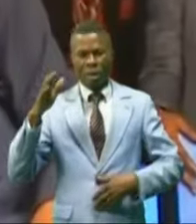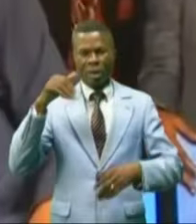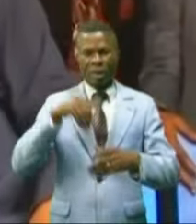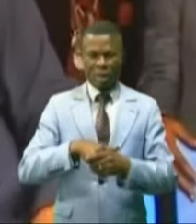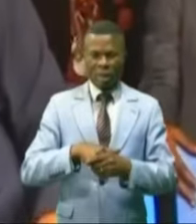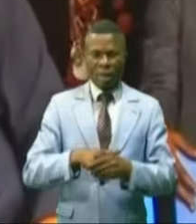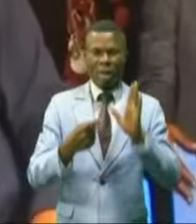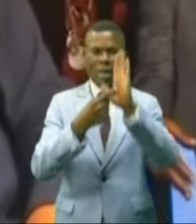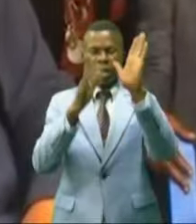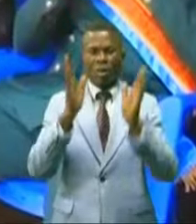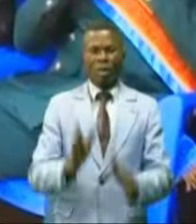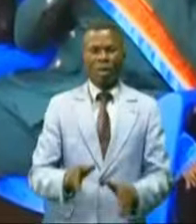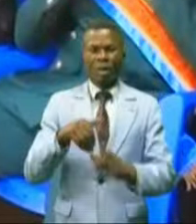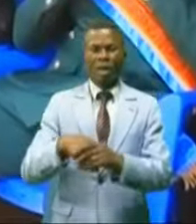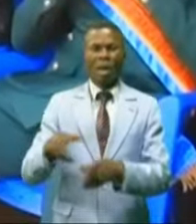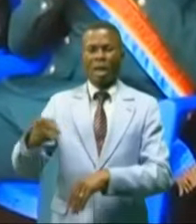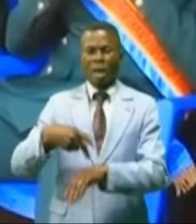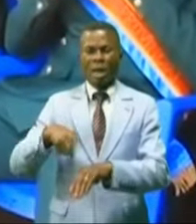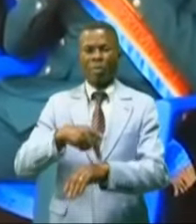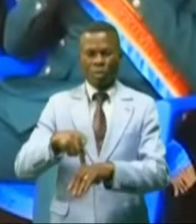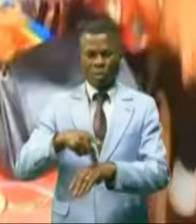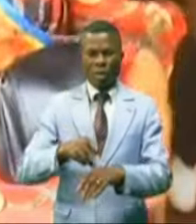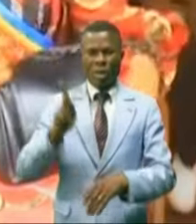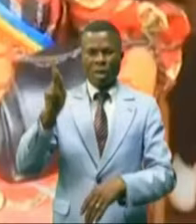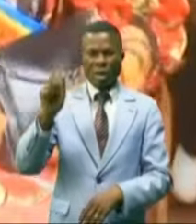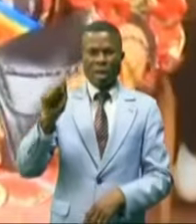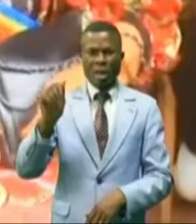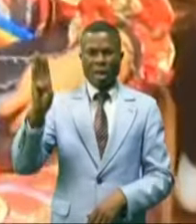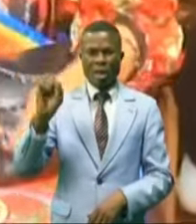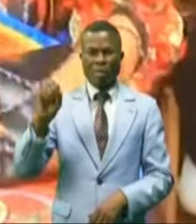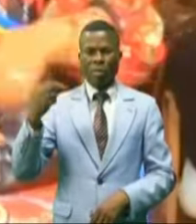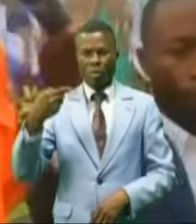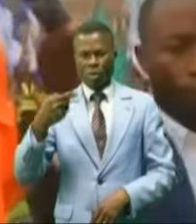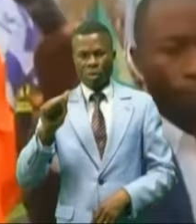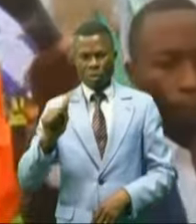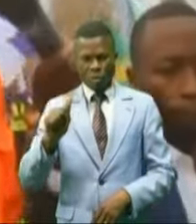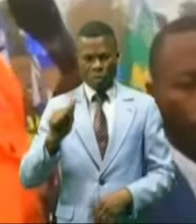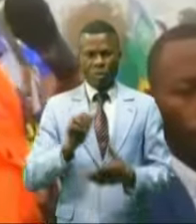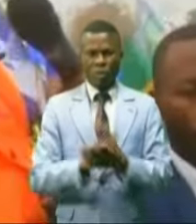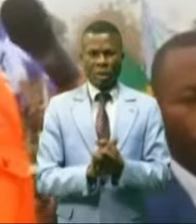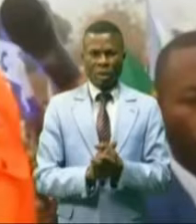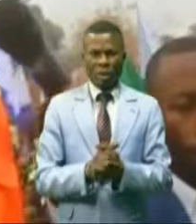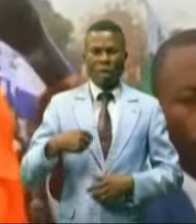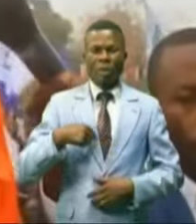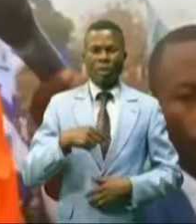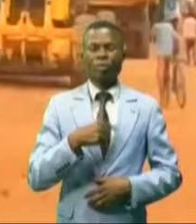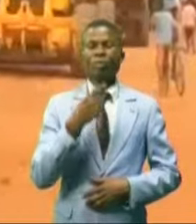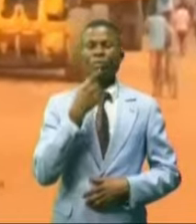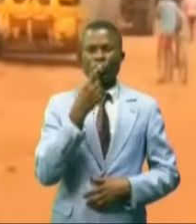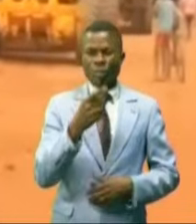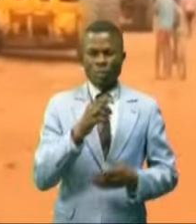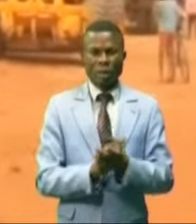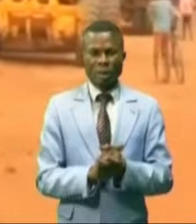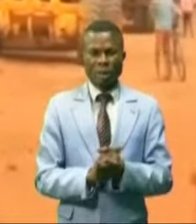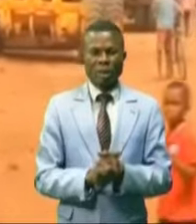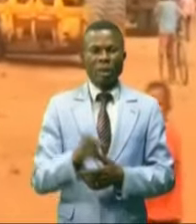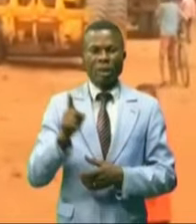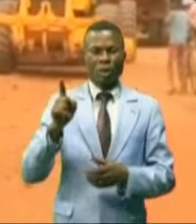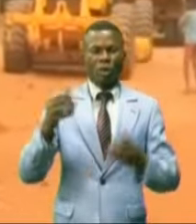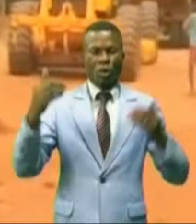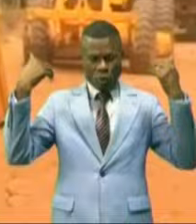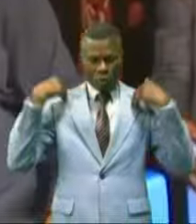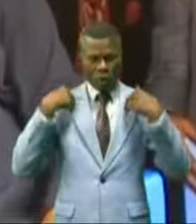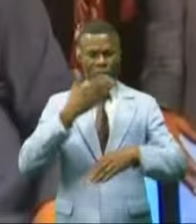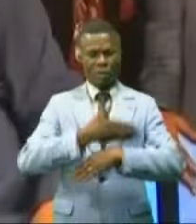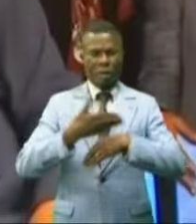son représentant en province, car Kabongo doit être désenclavé. Le directeur de l'office des routes, qui est le maître d'ouvrage,